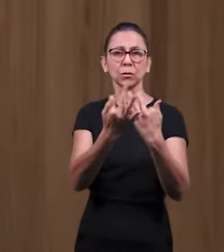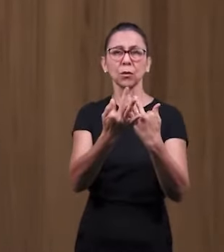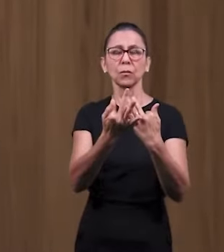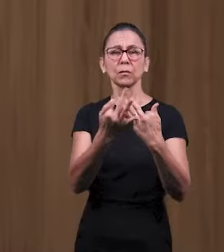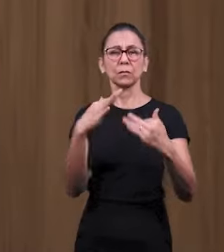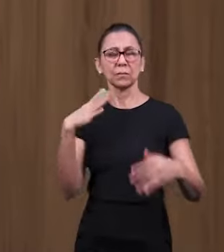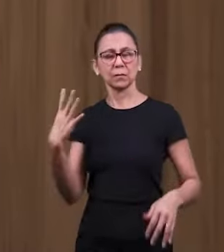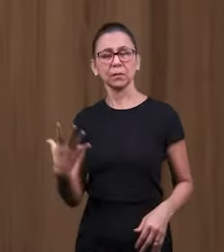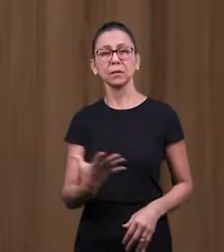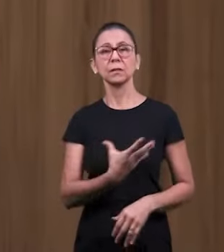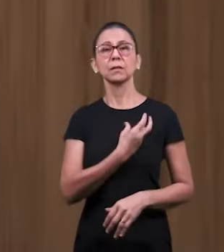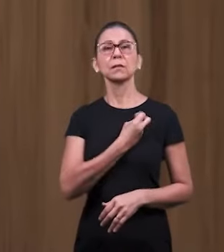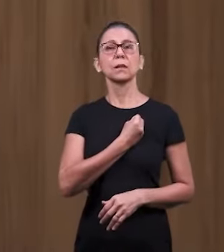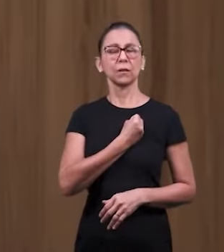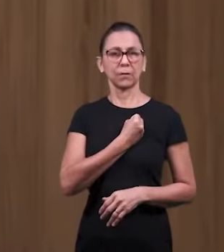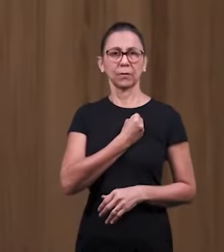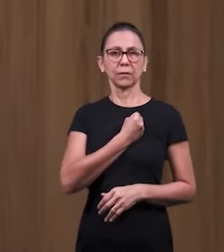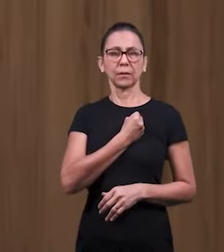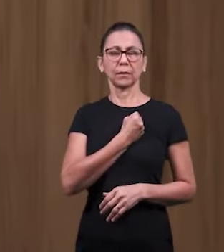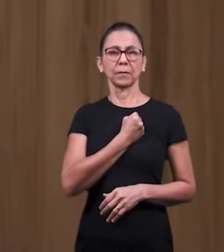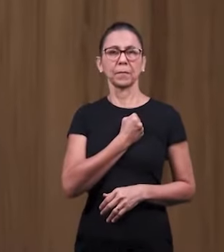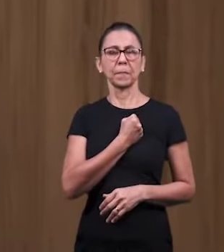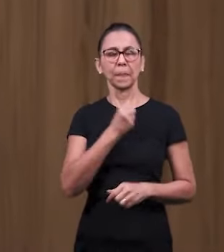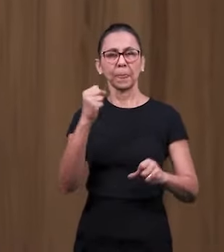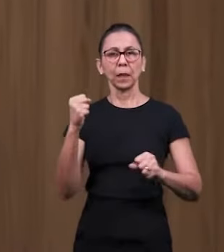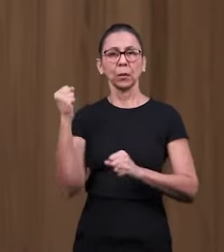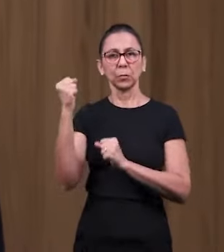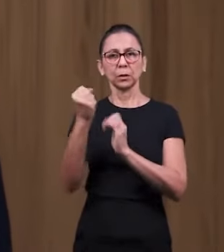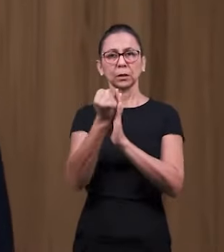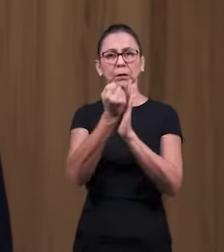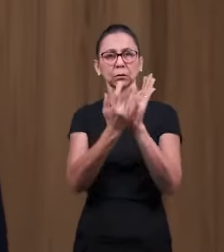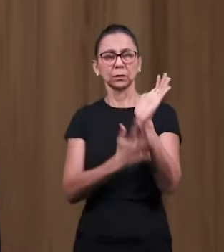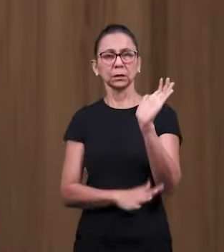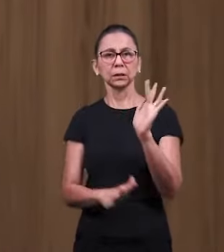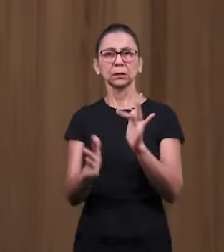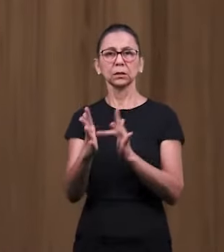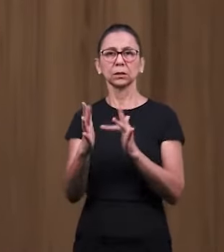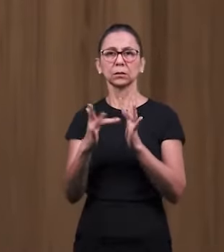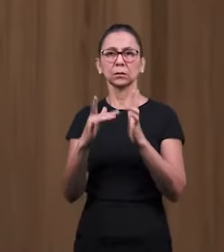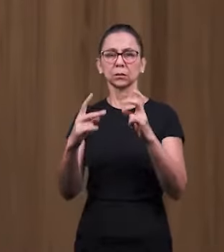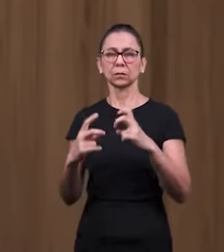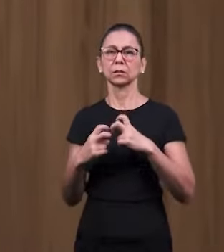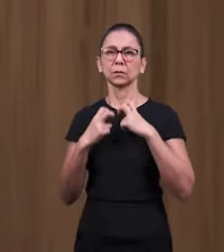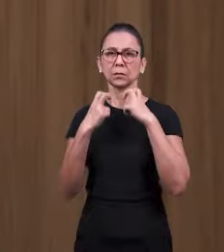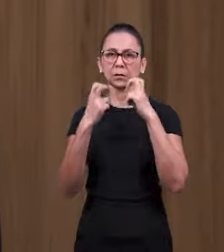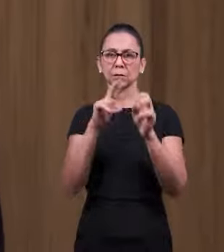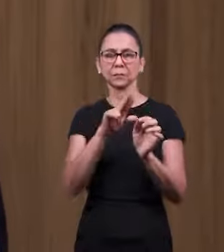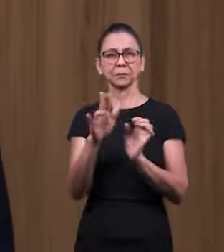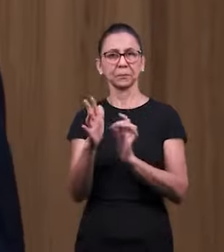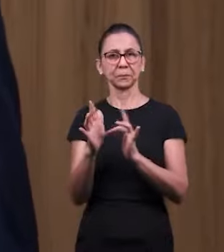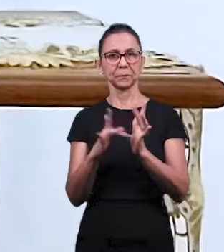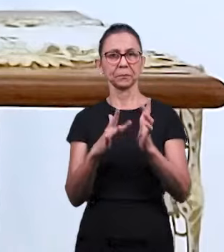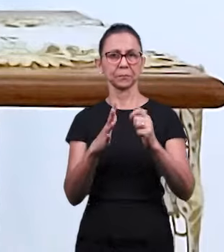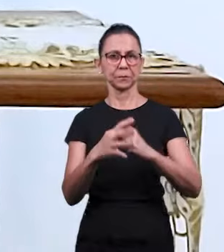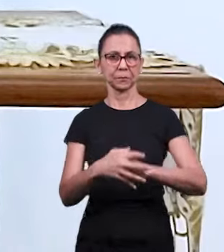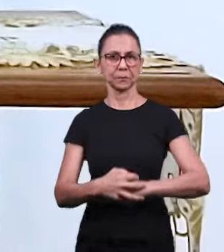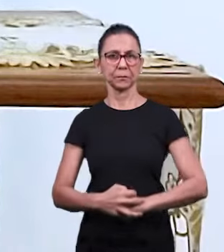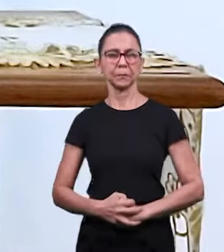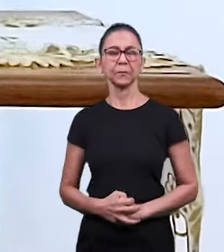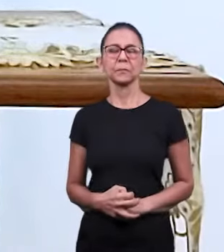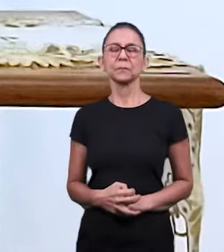этим вечером. И силу крови Иисуса, Господь, благослови, молим Тебя во имя Иисуса. Аминь.